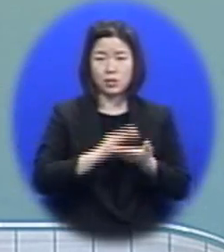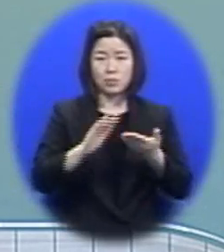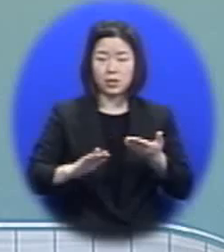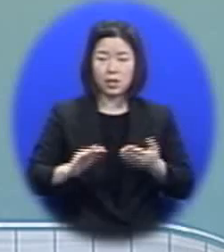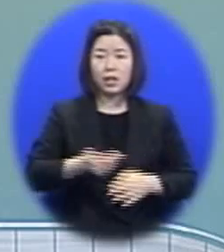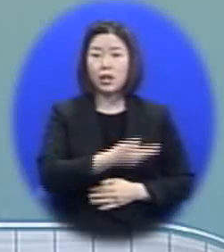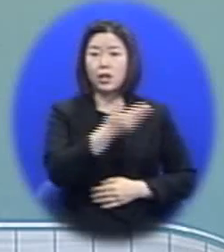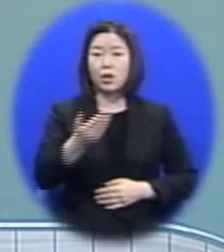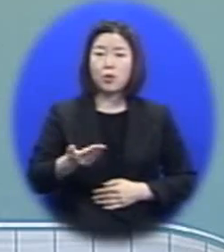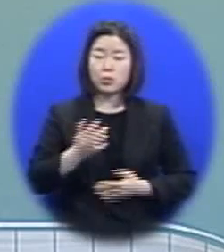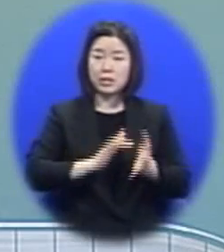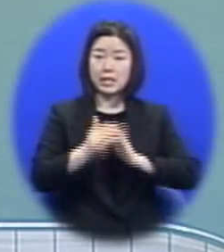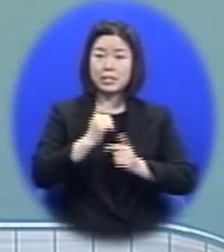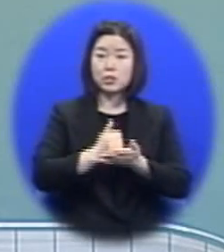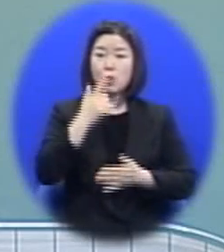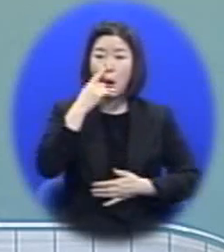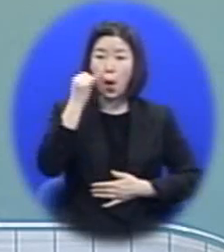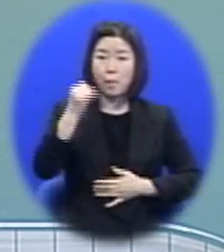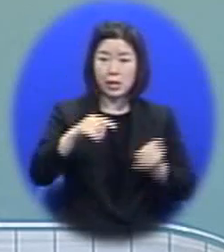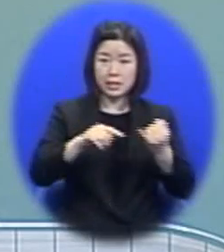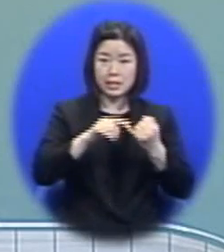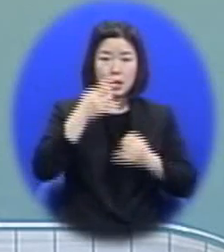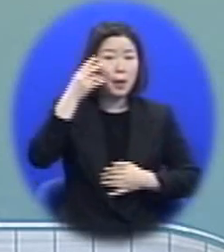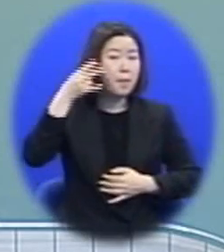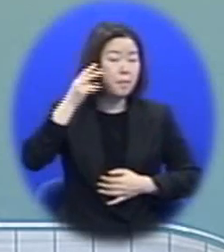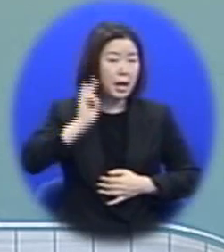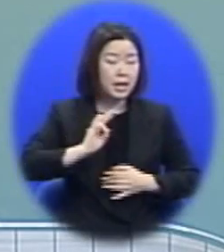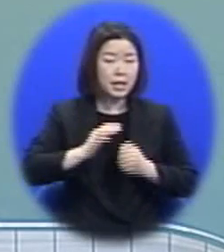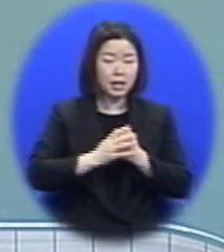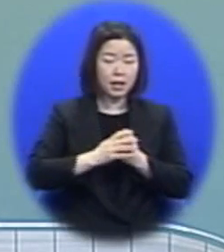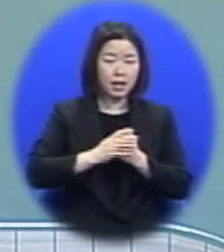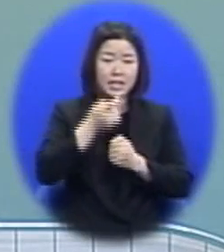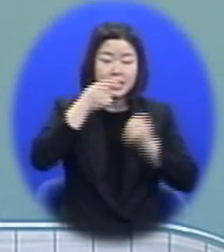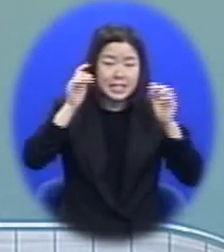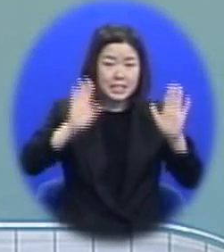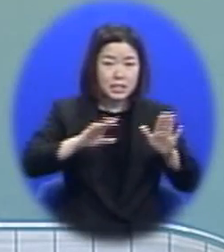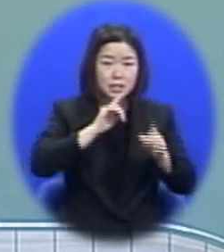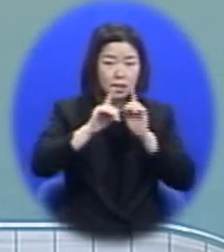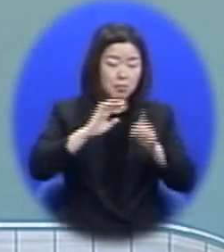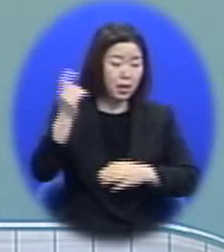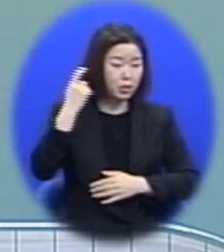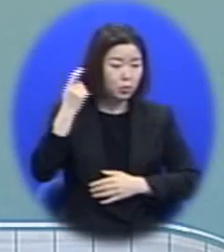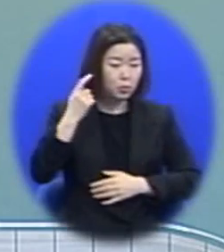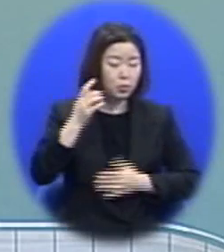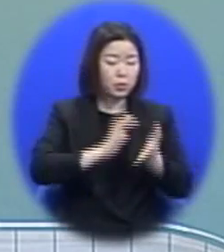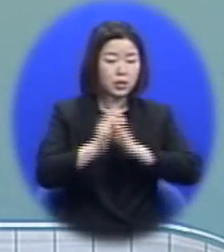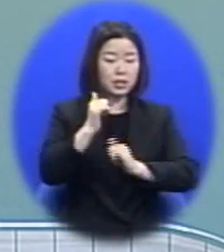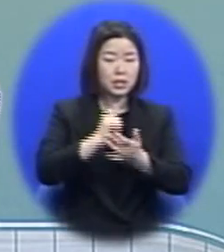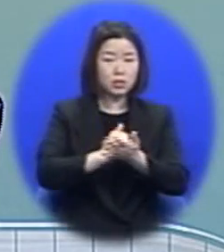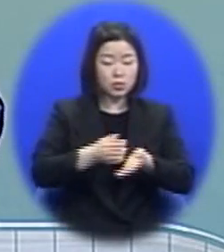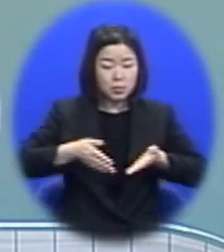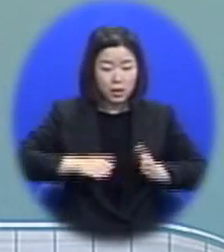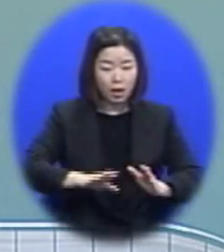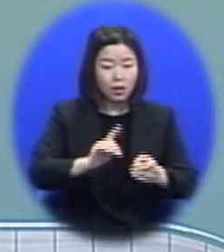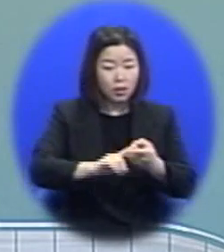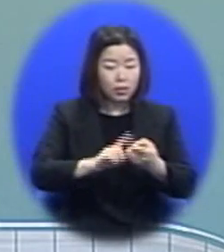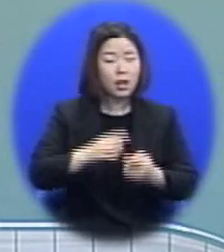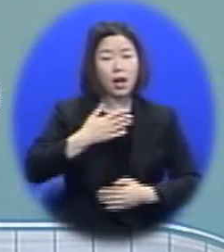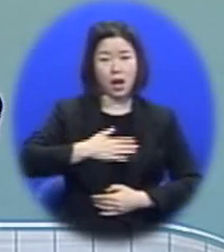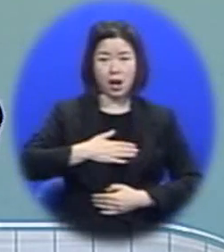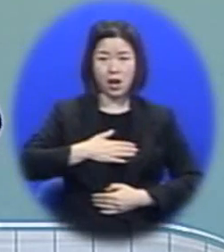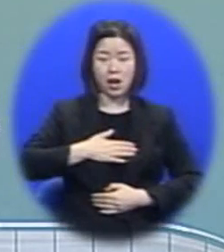예수님의 어머니 마리아가 천사의 이야기를 듣고 예수님의 탄생을 알았습니다 그 마리아가